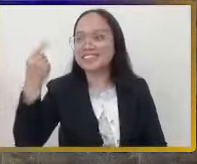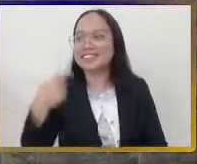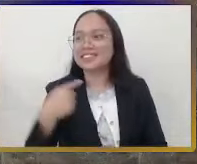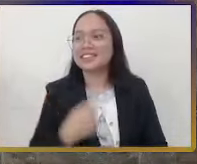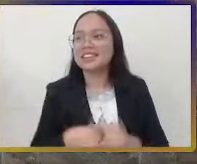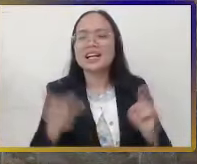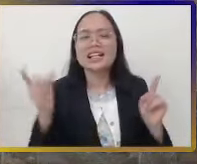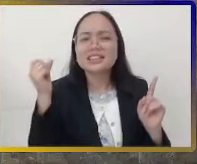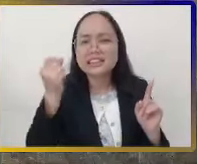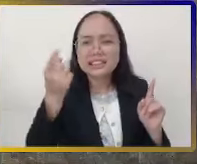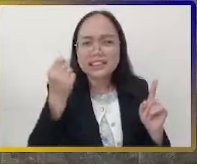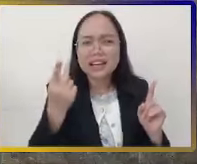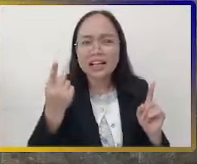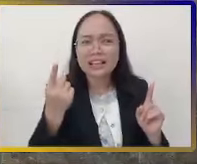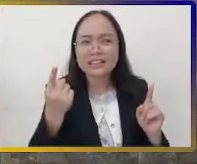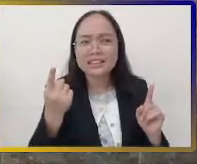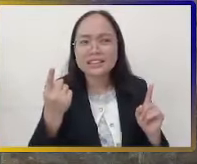do you understand what I'm saying?